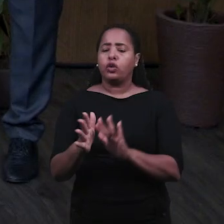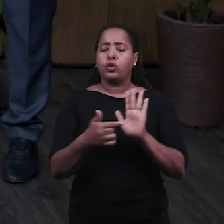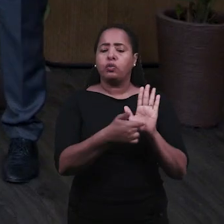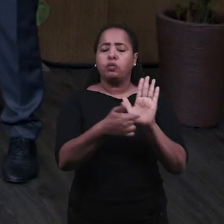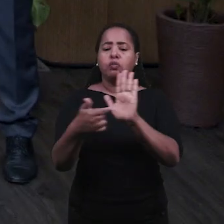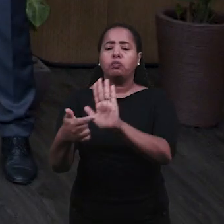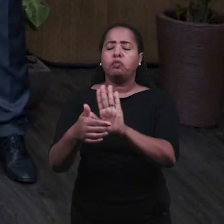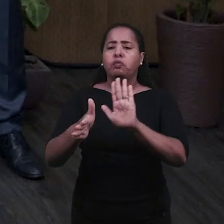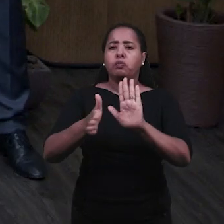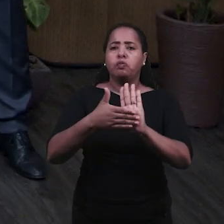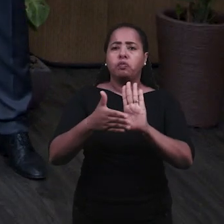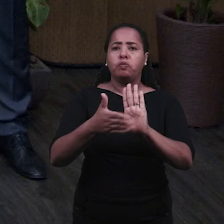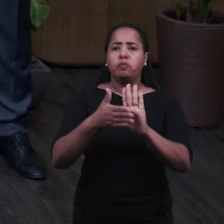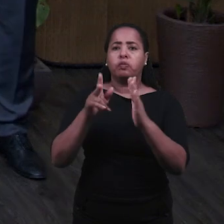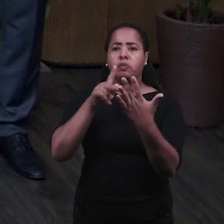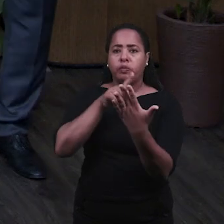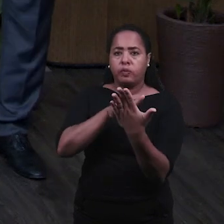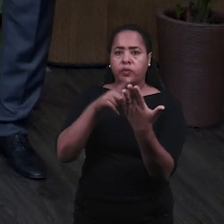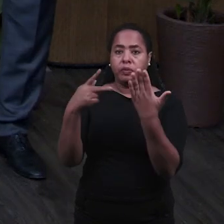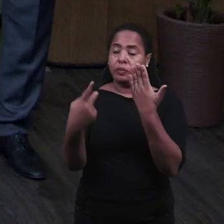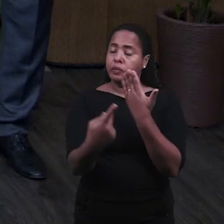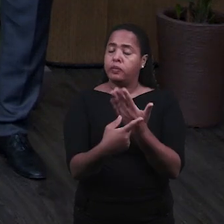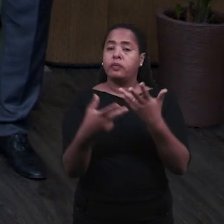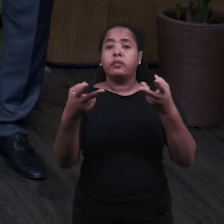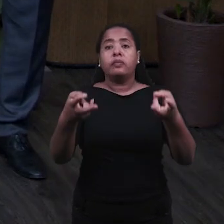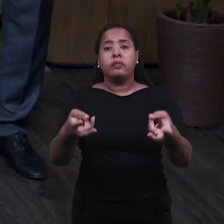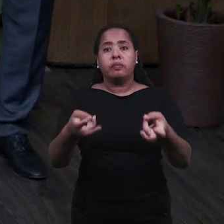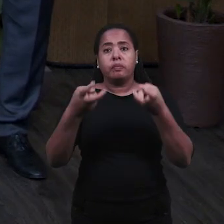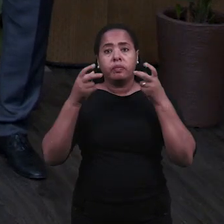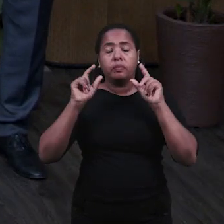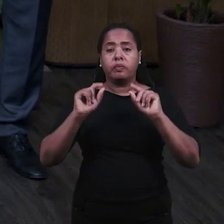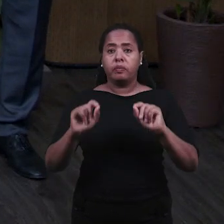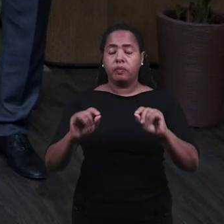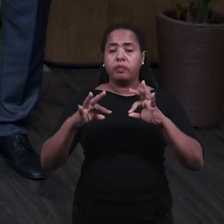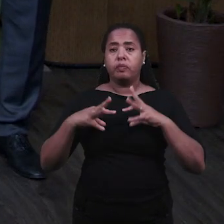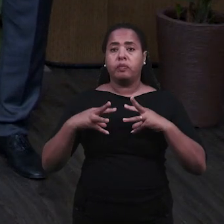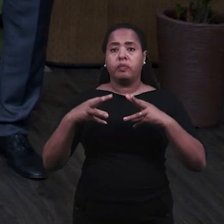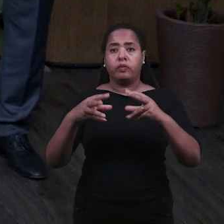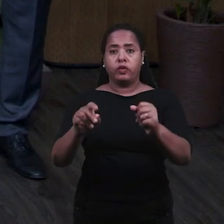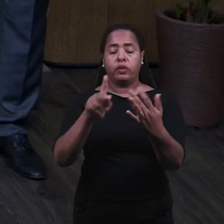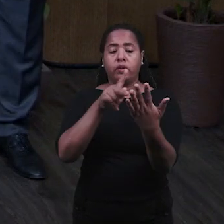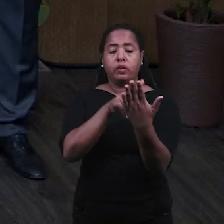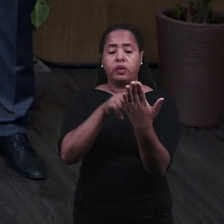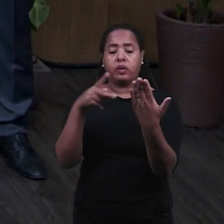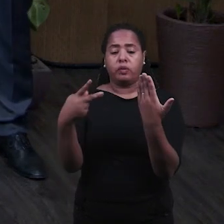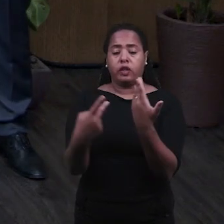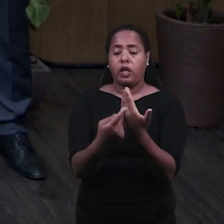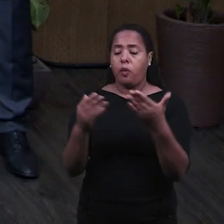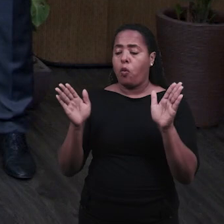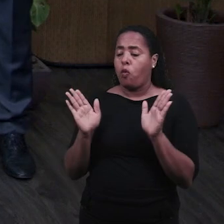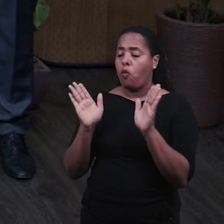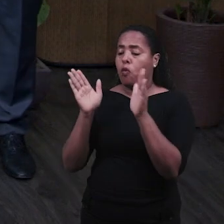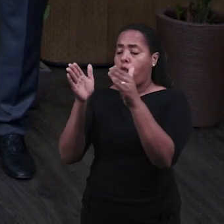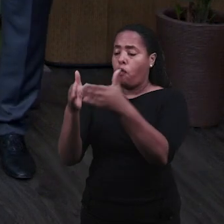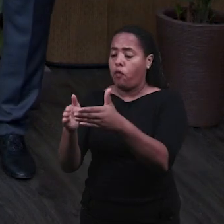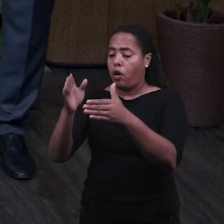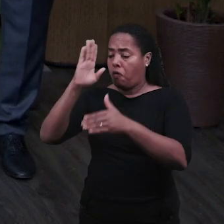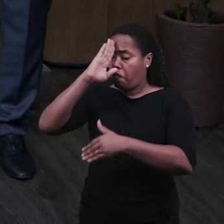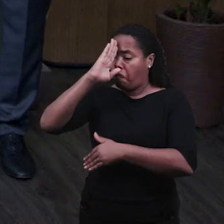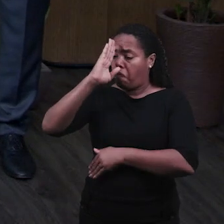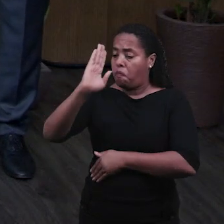des paraboles. Et nous voyons que ces paraboles, toutes ont eu une finalité